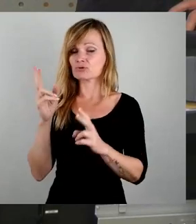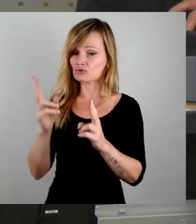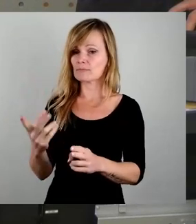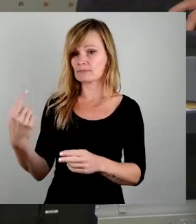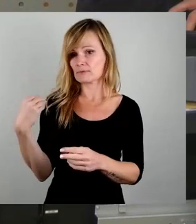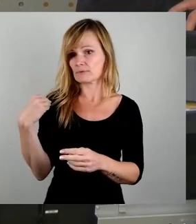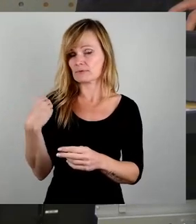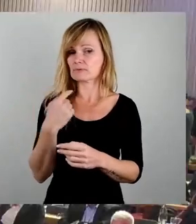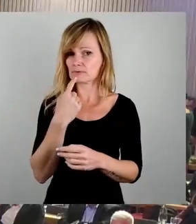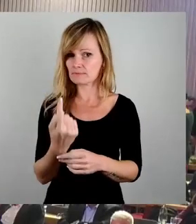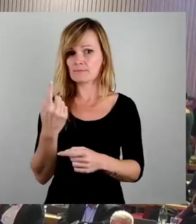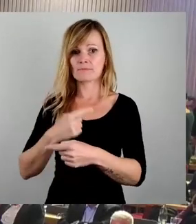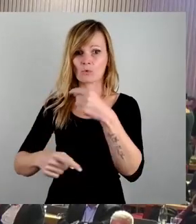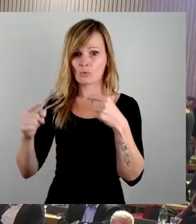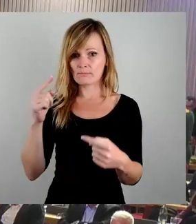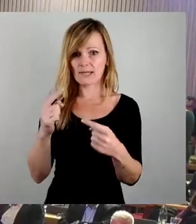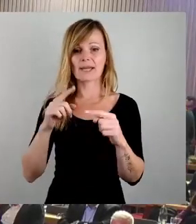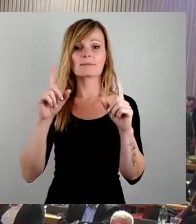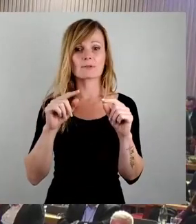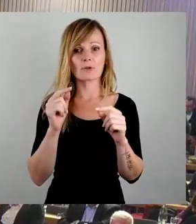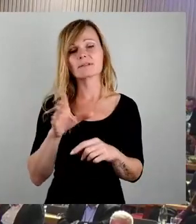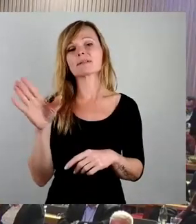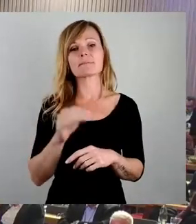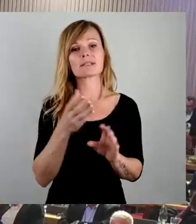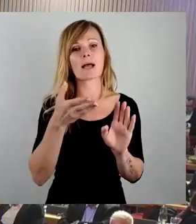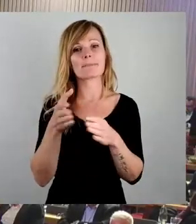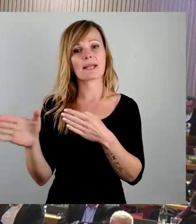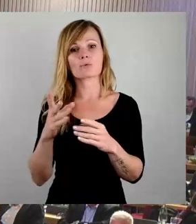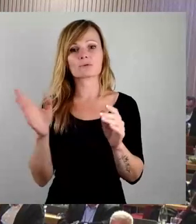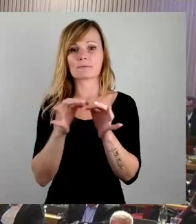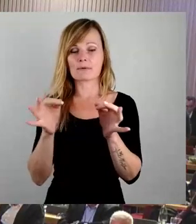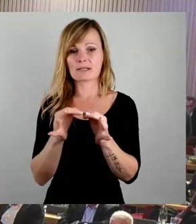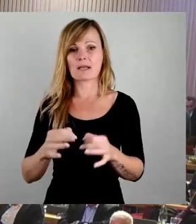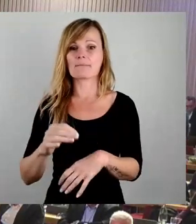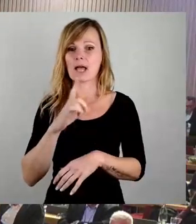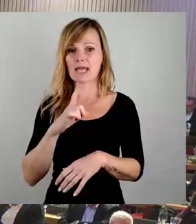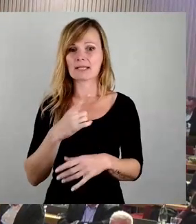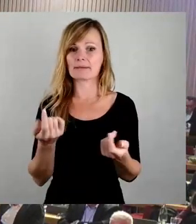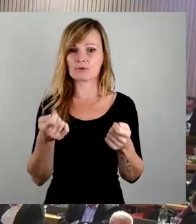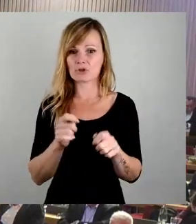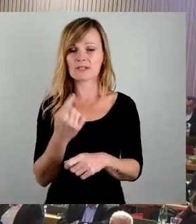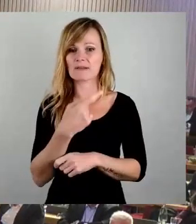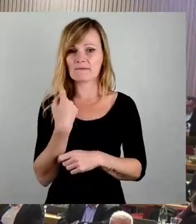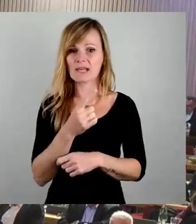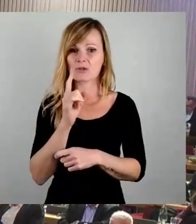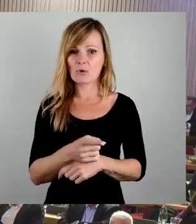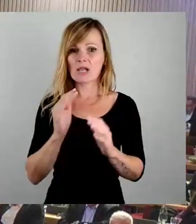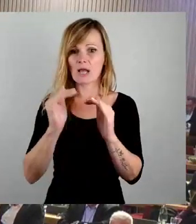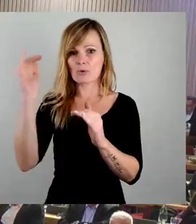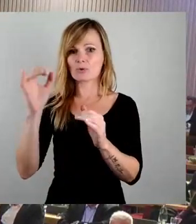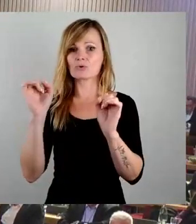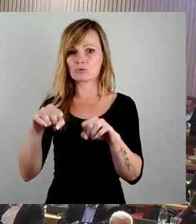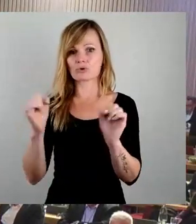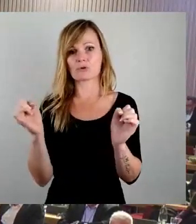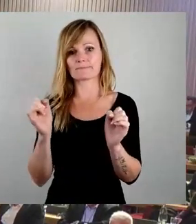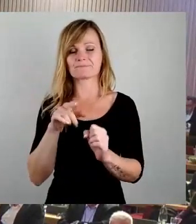es umgekehrt, Sie wollen mit einer Ablenkungsmaßnahme hier eigentlich beschließen, wir sollen der Erhöhung zustimmen. Denn das